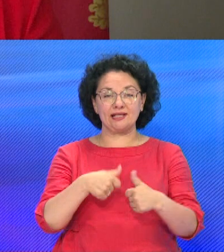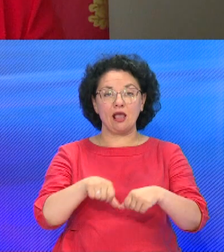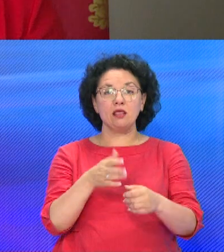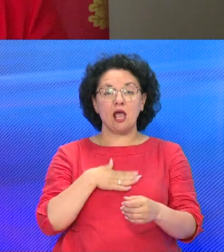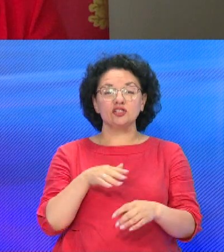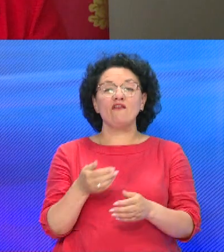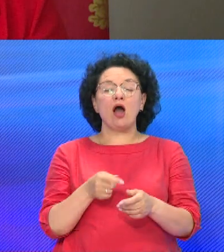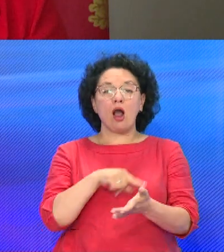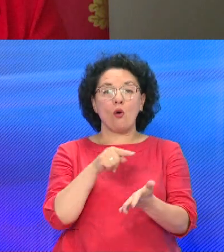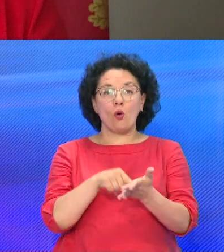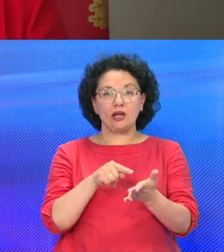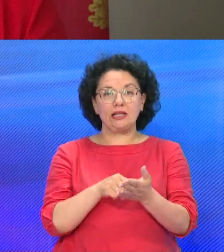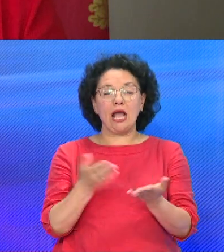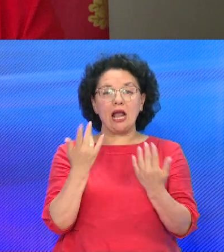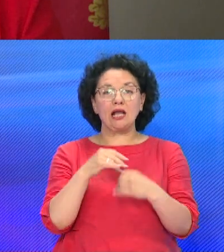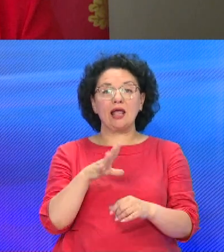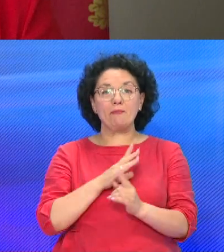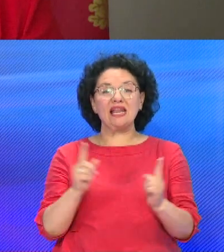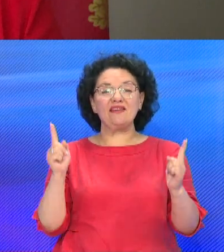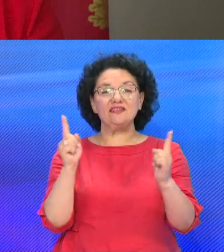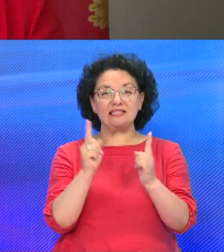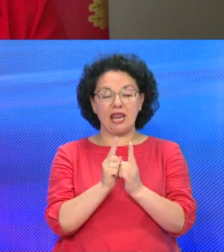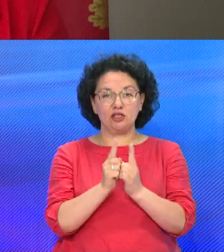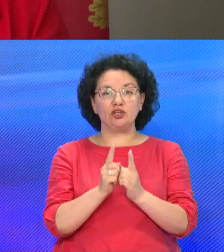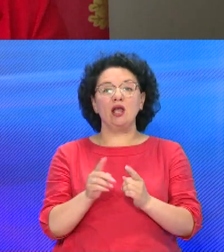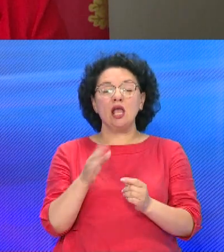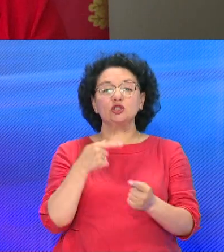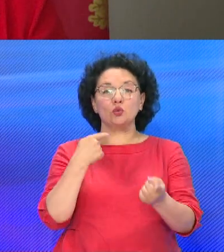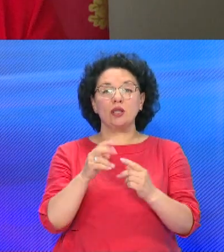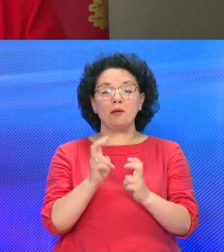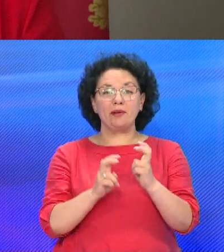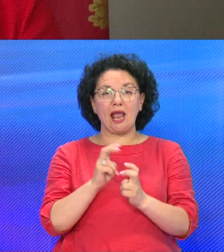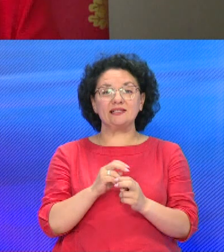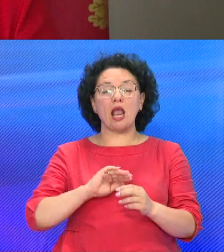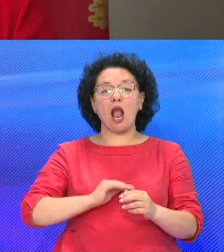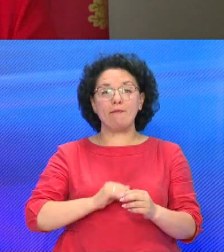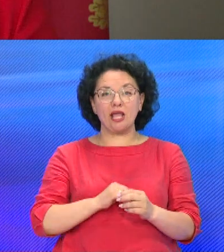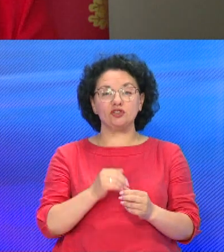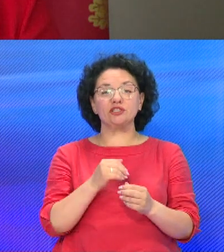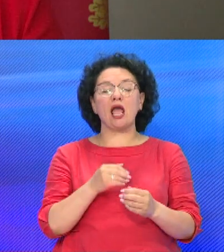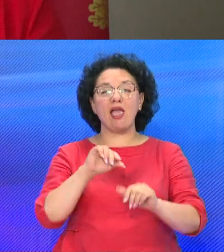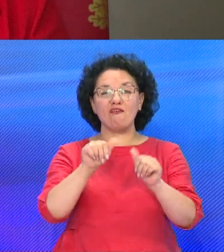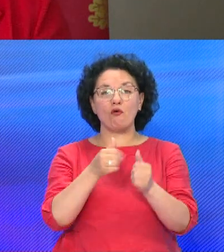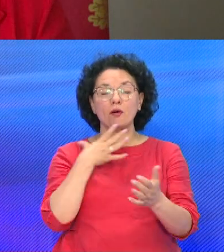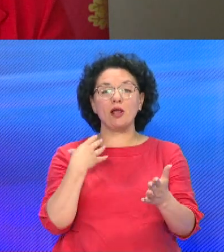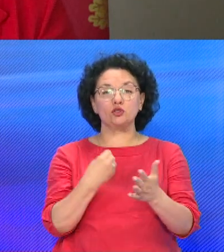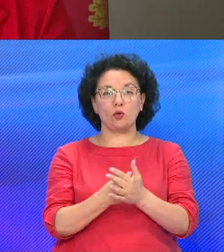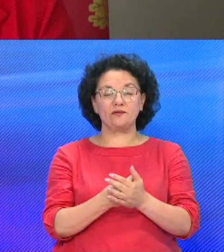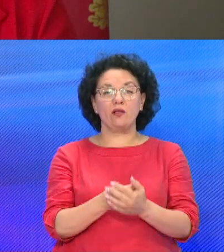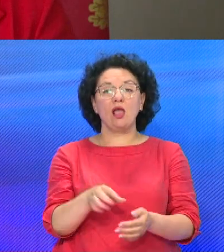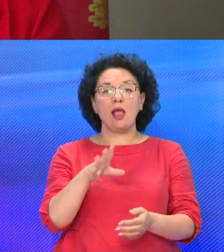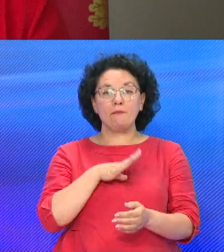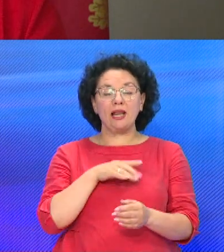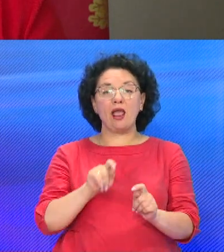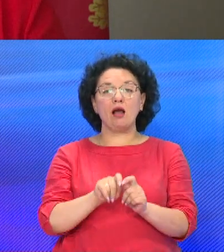нехватка средств индивидуальной защиты, также наши предприятия коммерческой формы собственности, они присоединились и были открыты